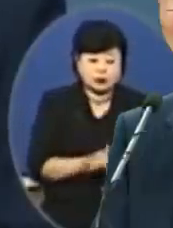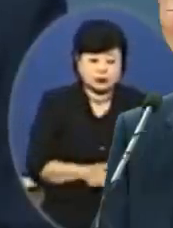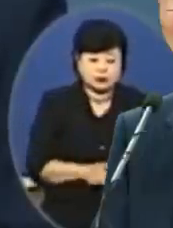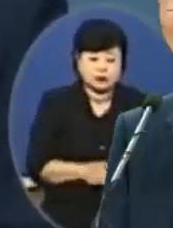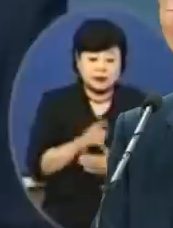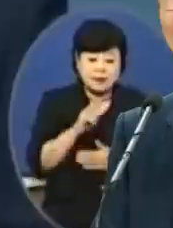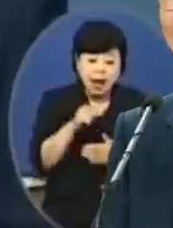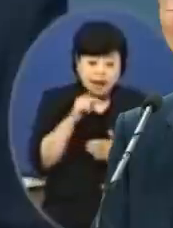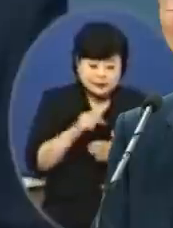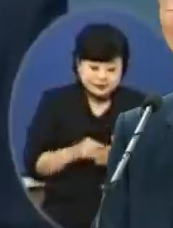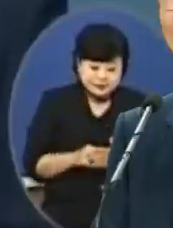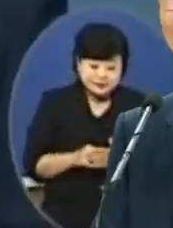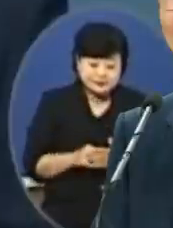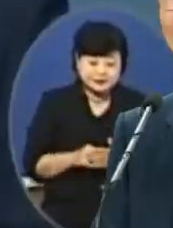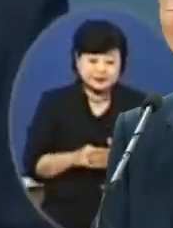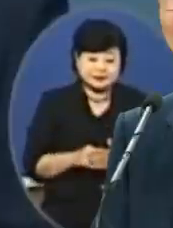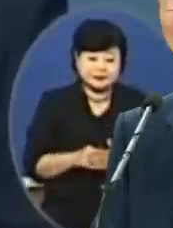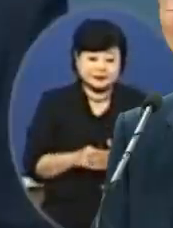마음이